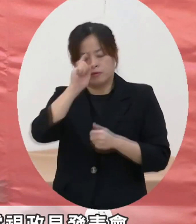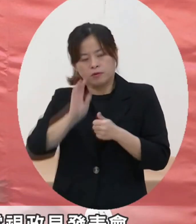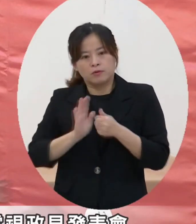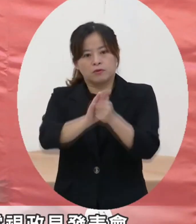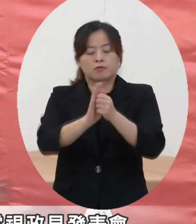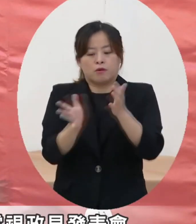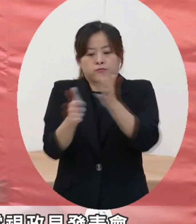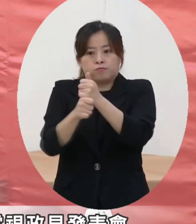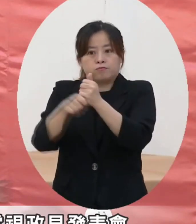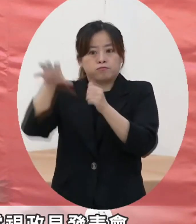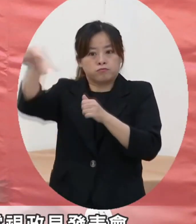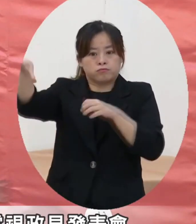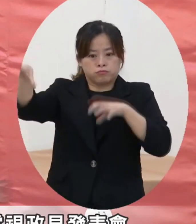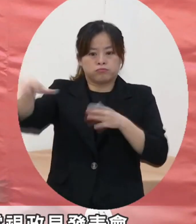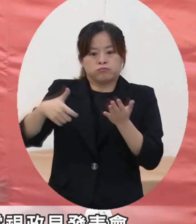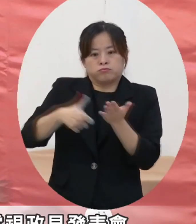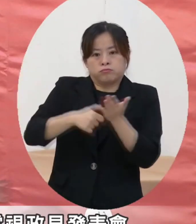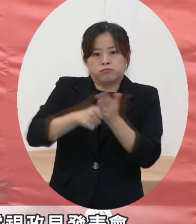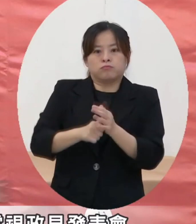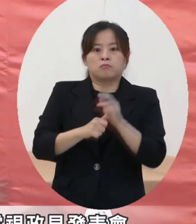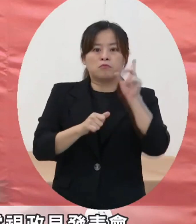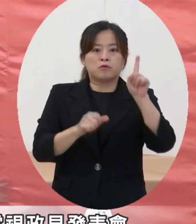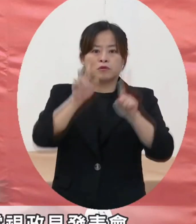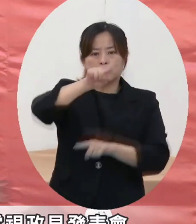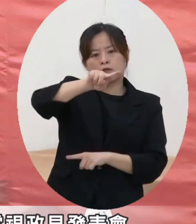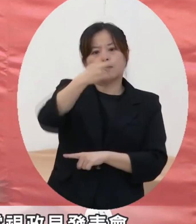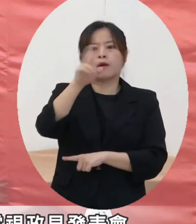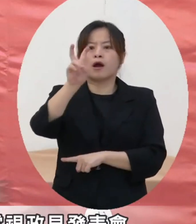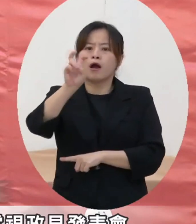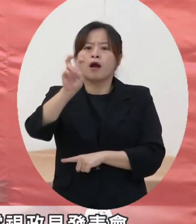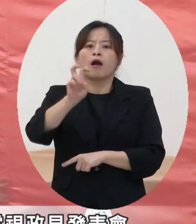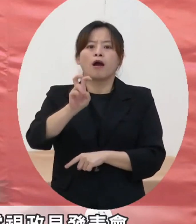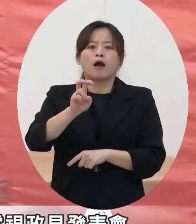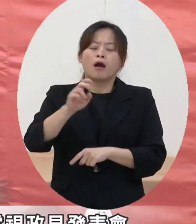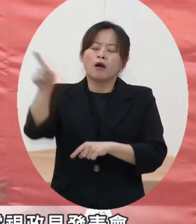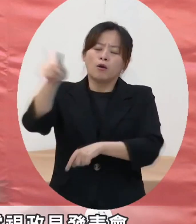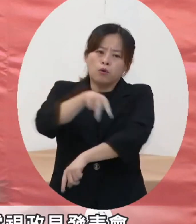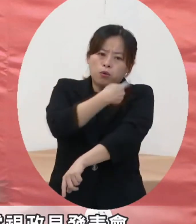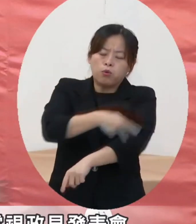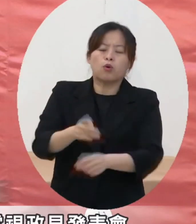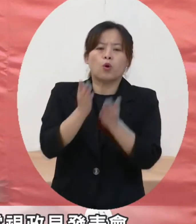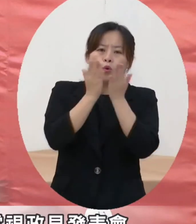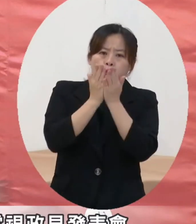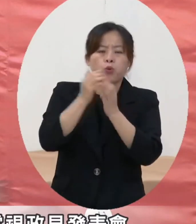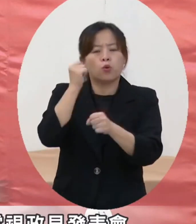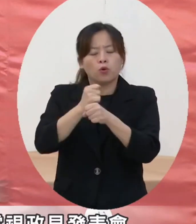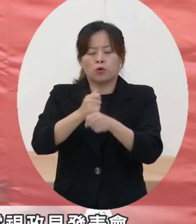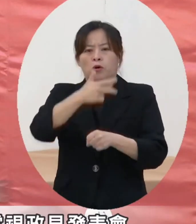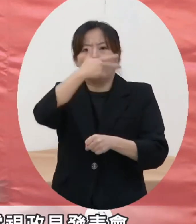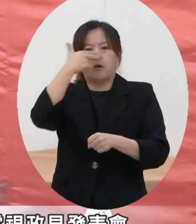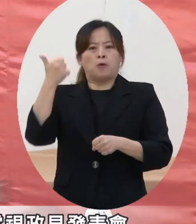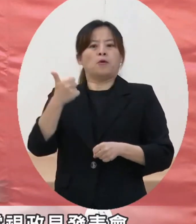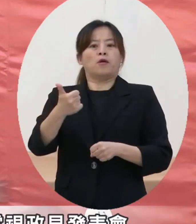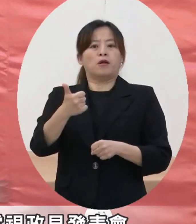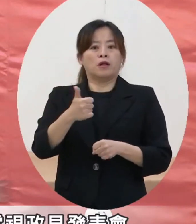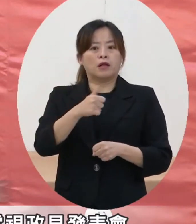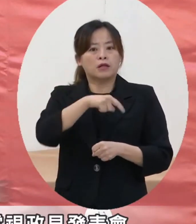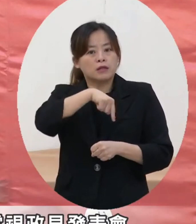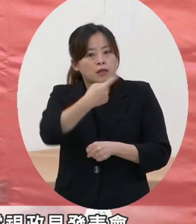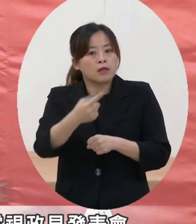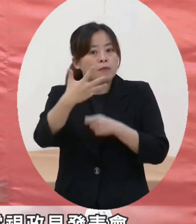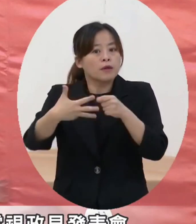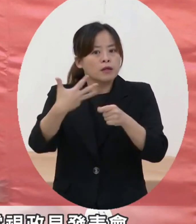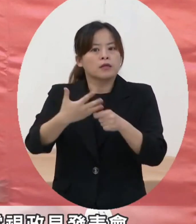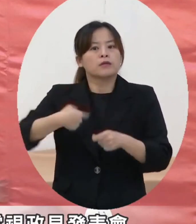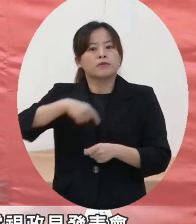都圈通勤月票1200的方案，让通勤通学都能更方便、更省钱。下一个8年，